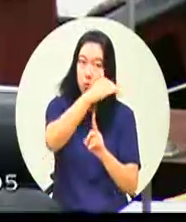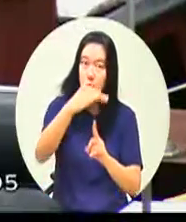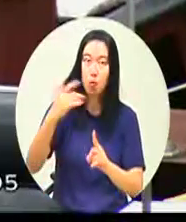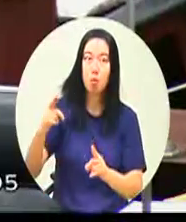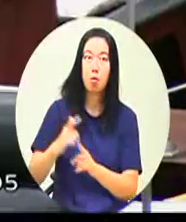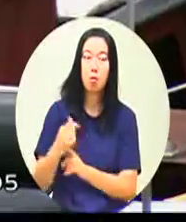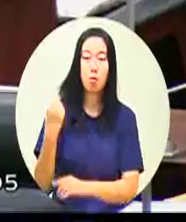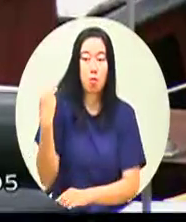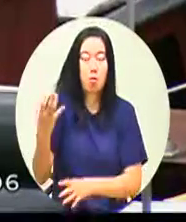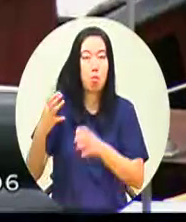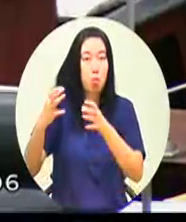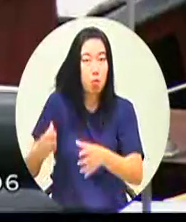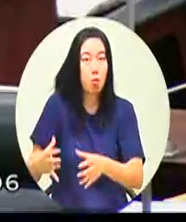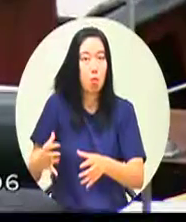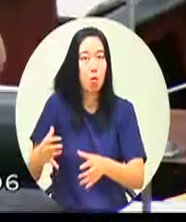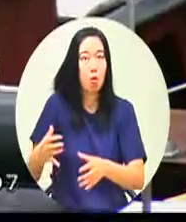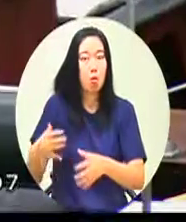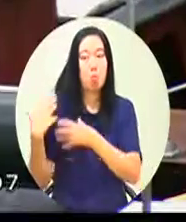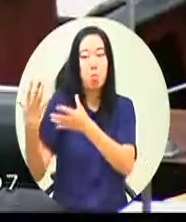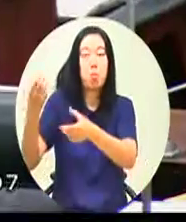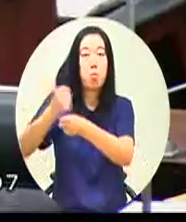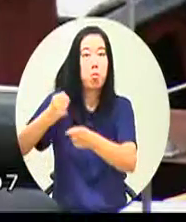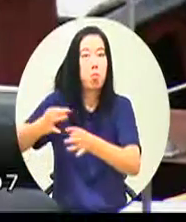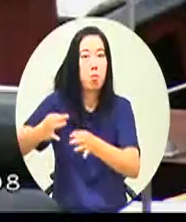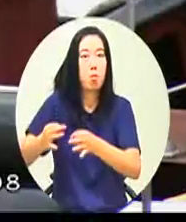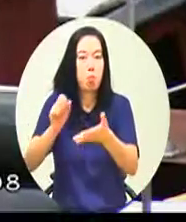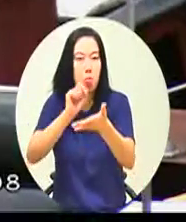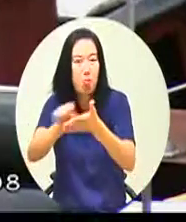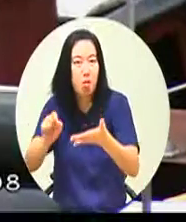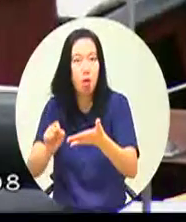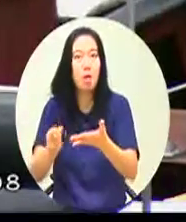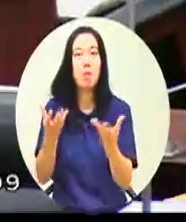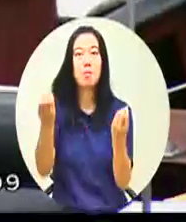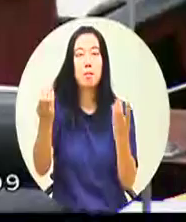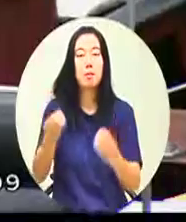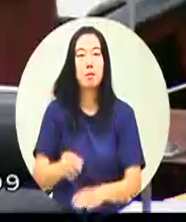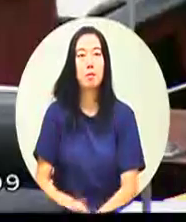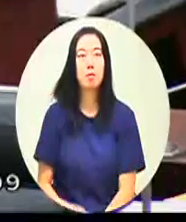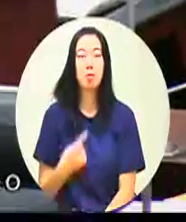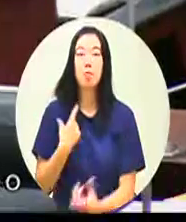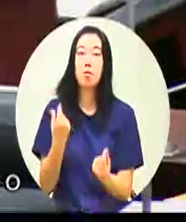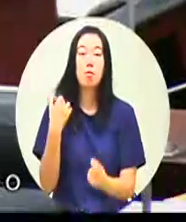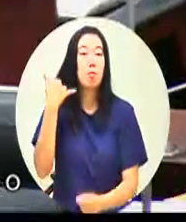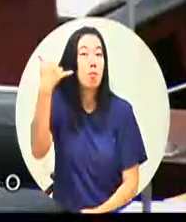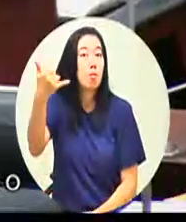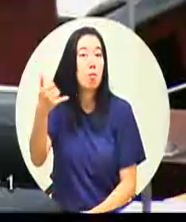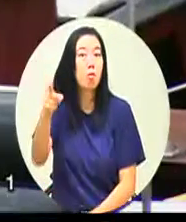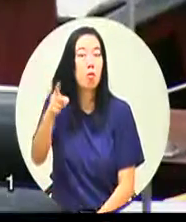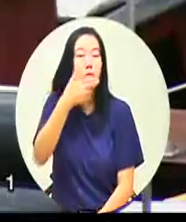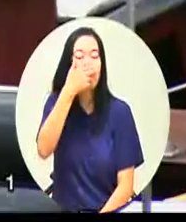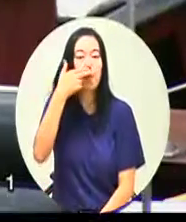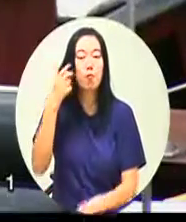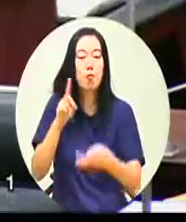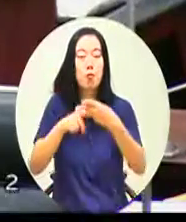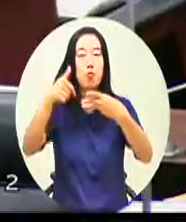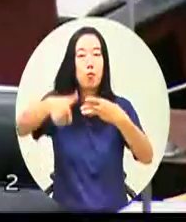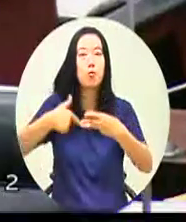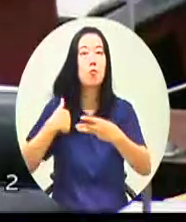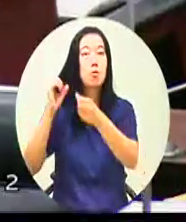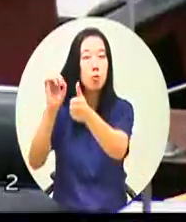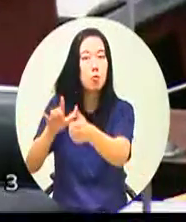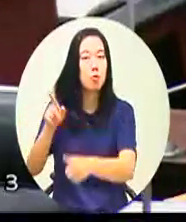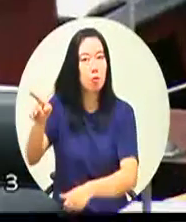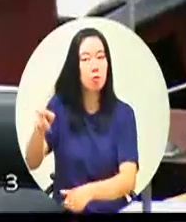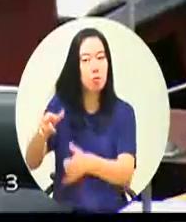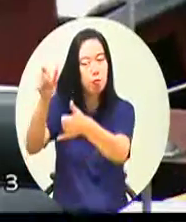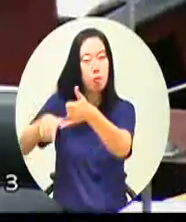设的那个包厢吼，无人要去标。啊，我有捌靠恁赖主任，赖主任嘛是真正